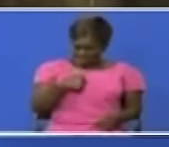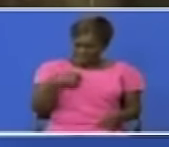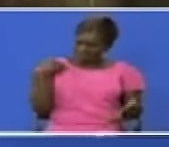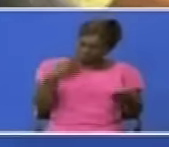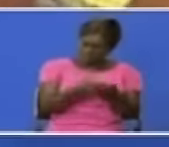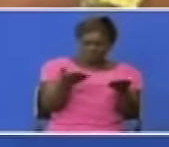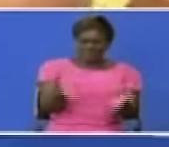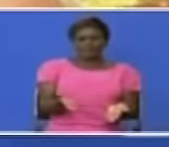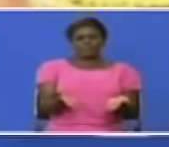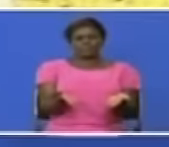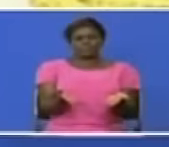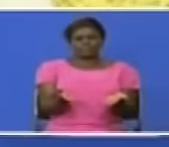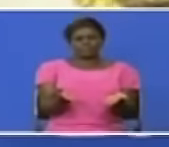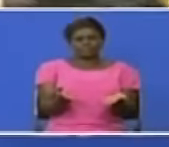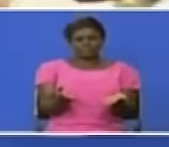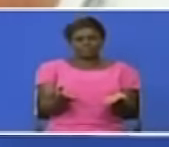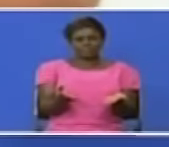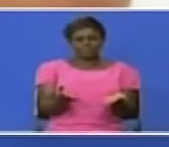nimefika wakati huu.